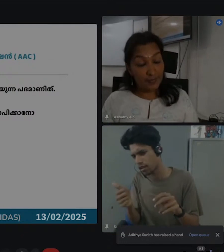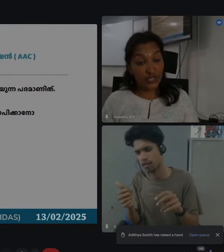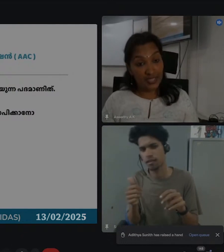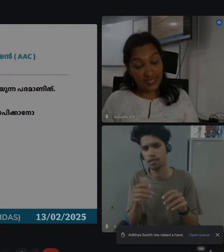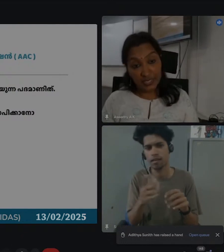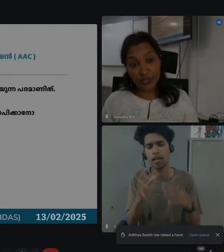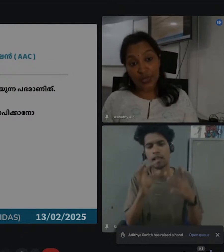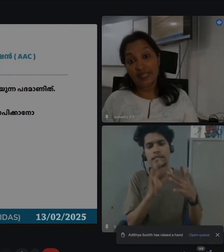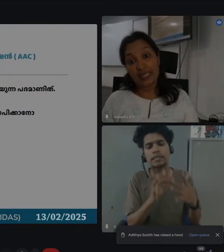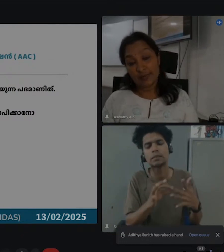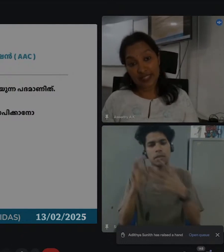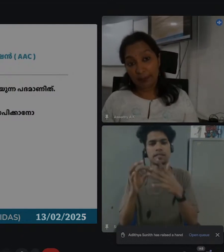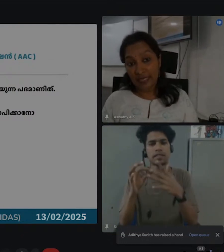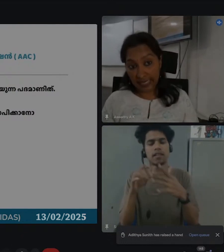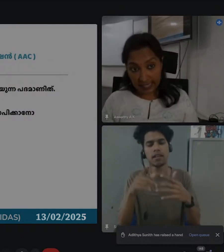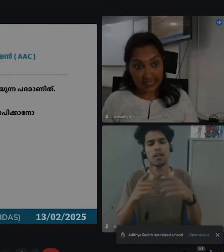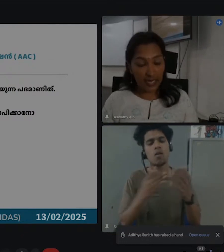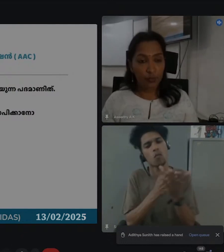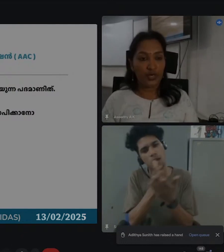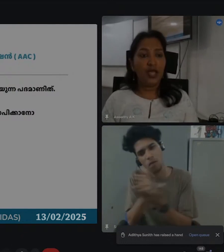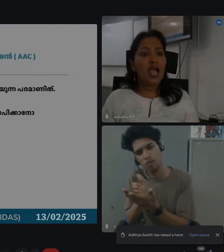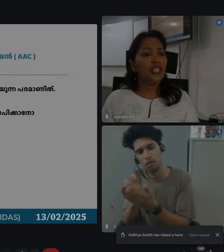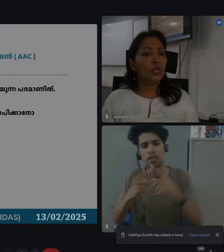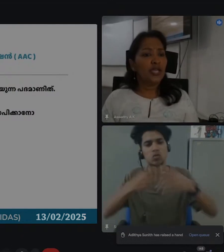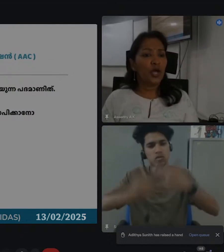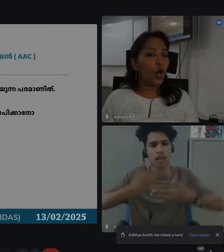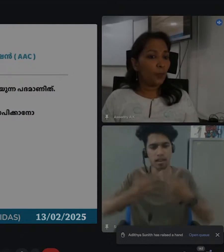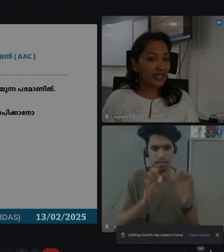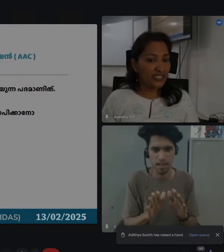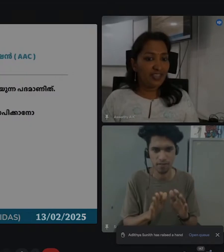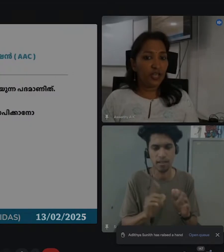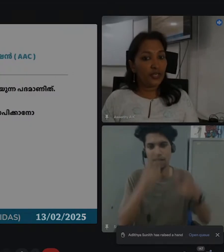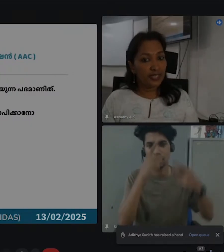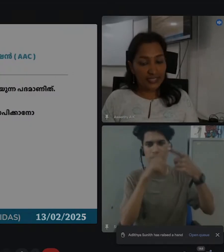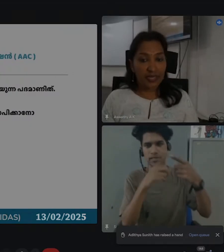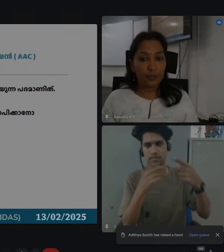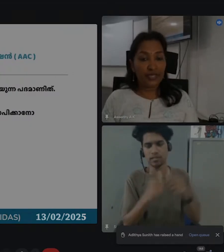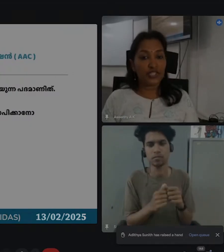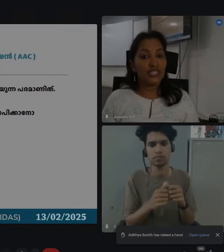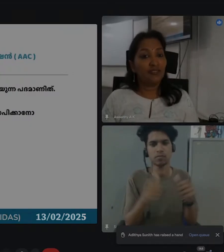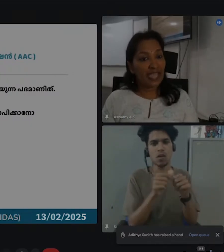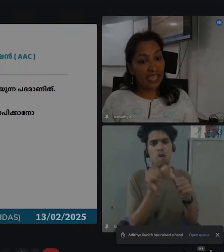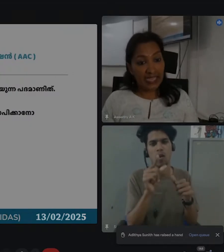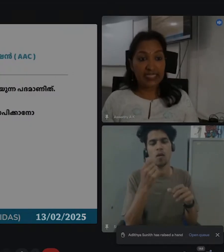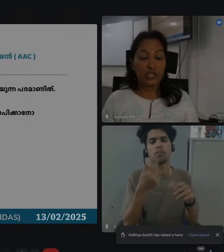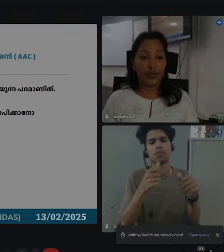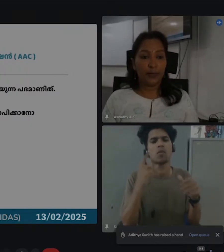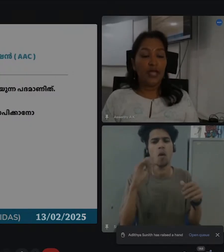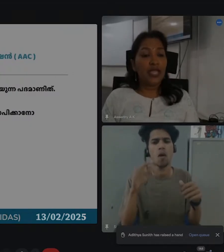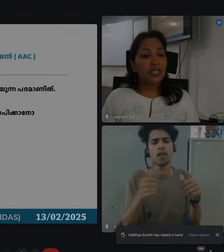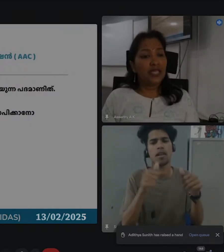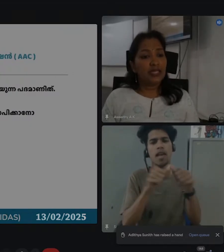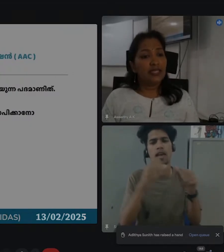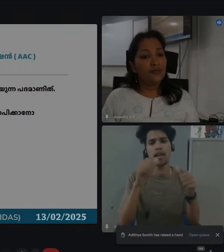പലതരത്തിലുള്ള സ്പെഷ്യലൈസ്ഡ് ആയിട്ടുള്ള സ്പീച്ച് തെറപ്പി ടെക്നിക്സ് എല്ലാം ഉണ്ട്. അതിലൊന്നാണ് ഓഗ്മെന്റേറ്റീവ് ആൻഡ് ഓൾട്ടർനേറ്റീവ് കമ്മ്യൂണിക്കേഷൻ അഥവാ AAC എന്ന്